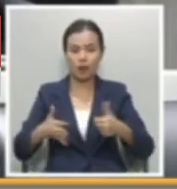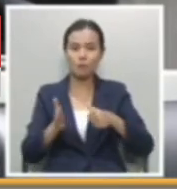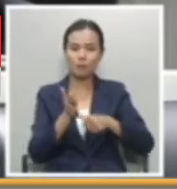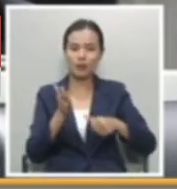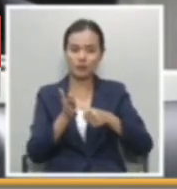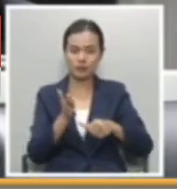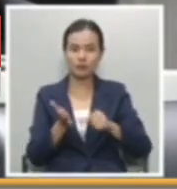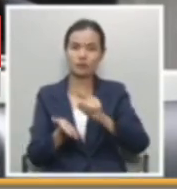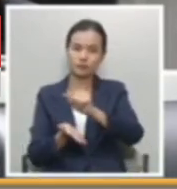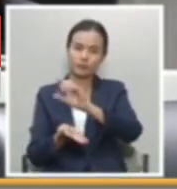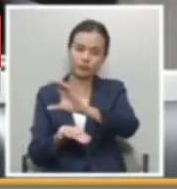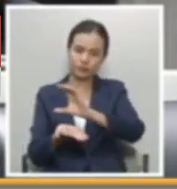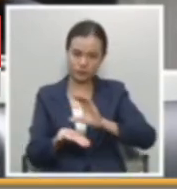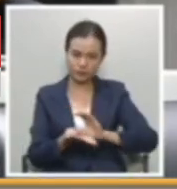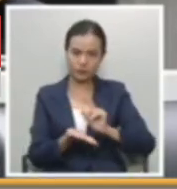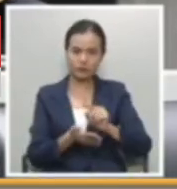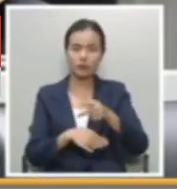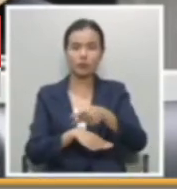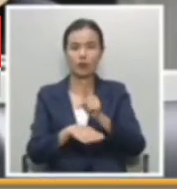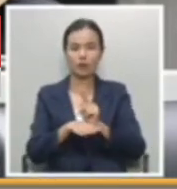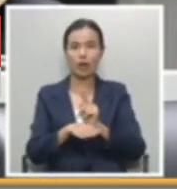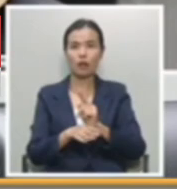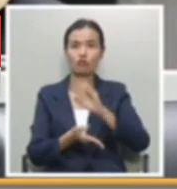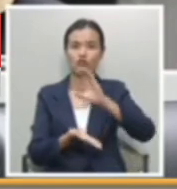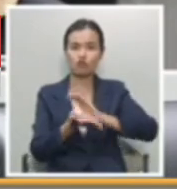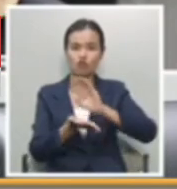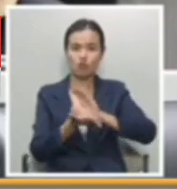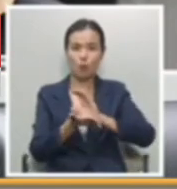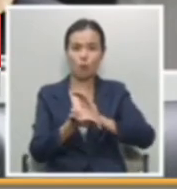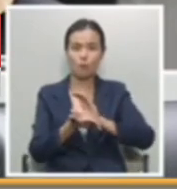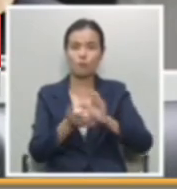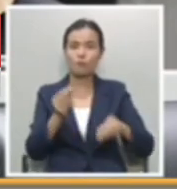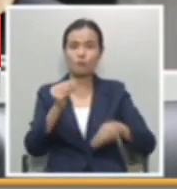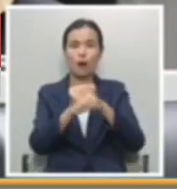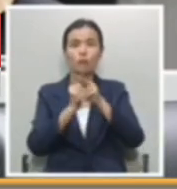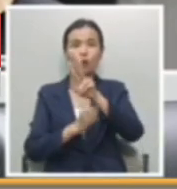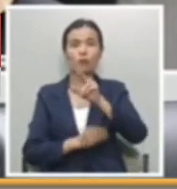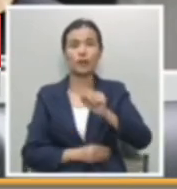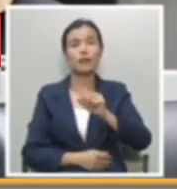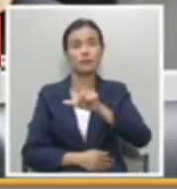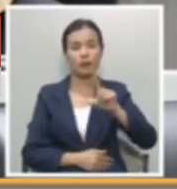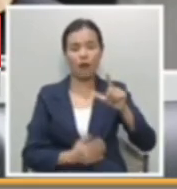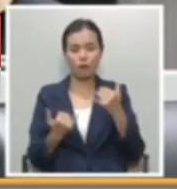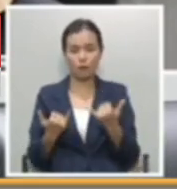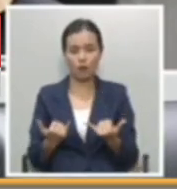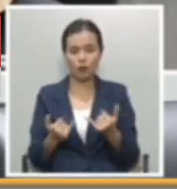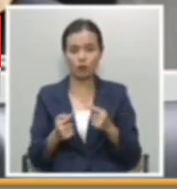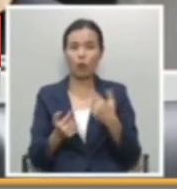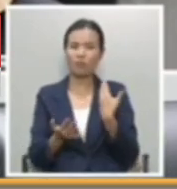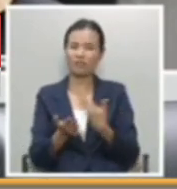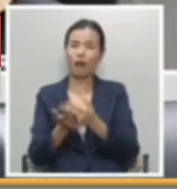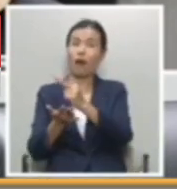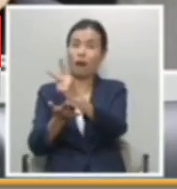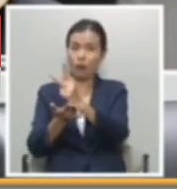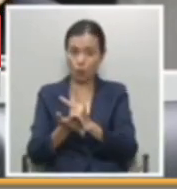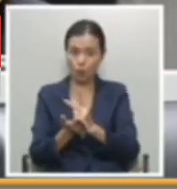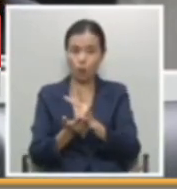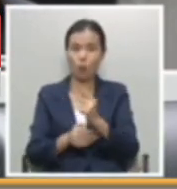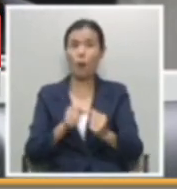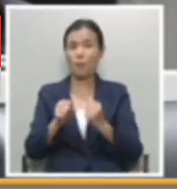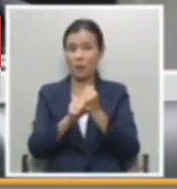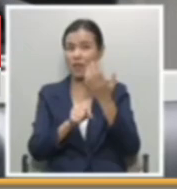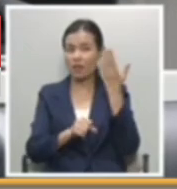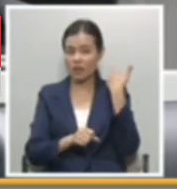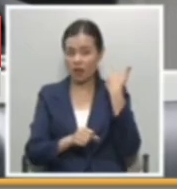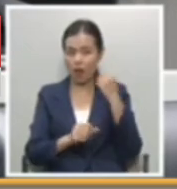ใหญ่ท่านประธานที่เคารพครับงบประมาณที่ตั้งมากขึ้น 200,000 ล้านบาทนั้นเนี่ยวันนี้มีการกู้มากกว่าปีก่อน